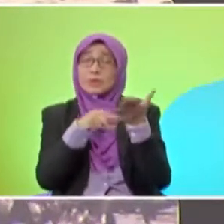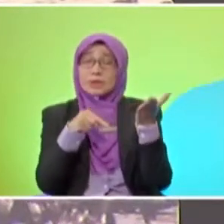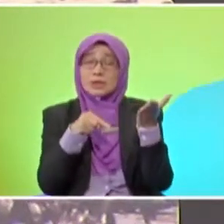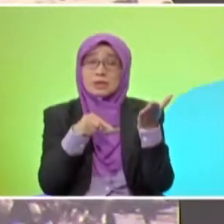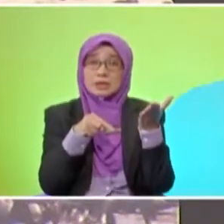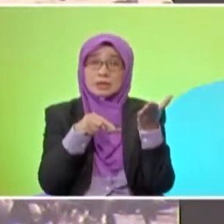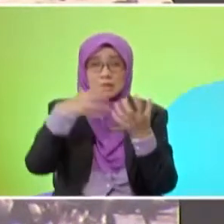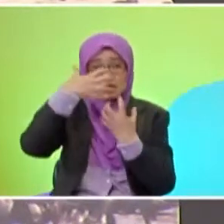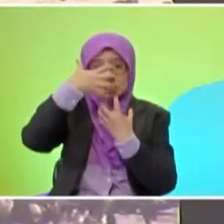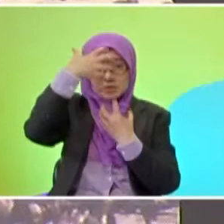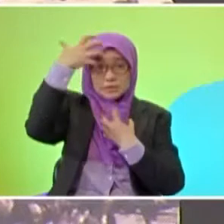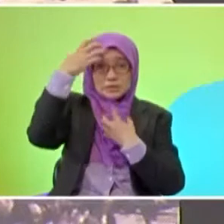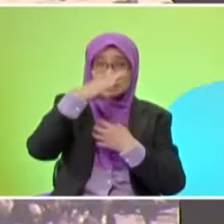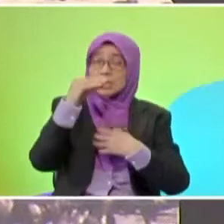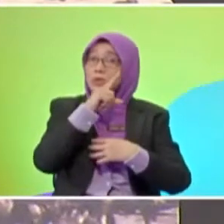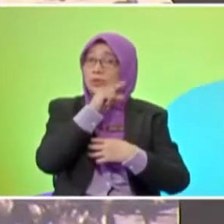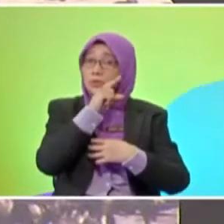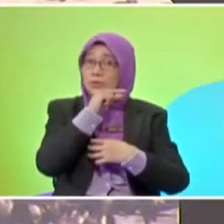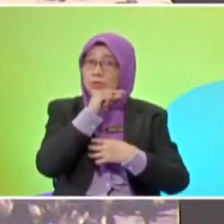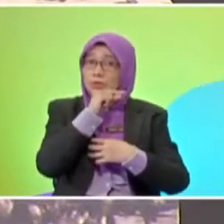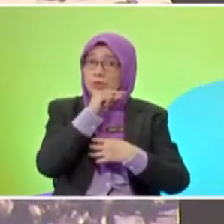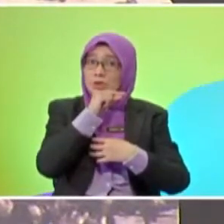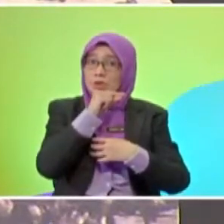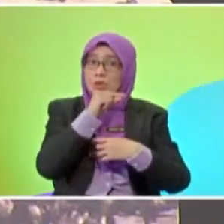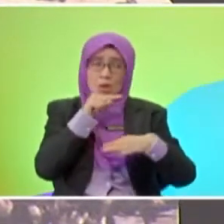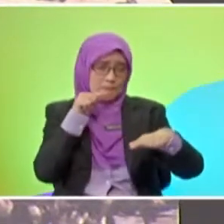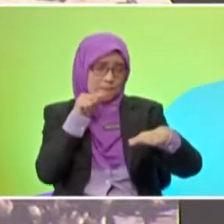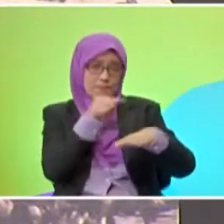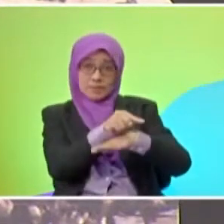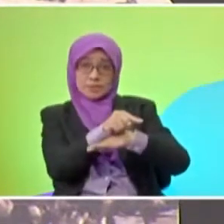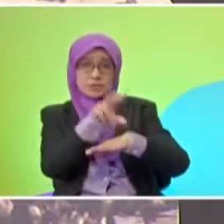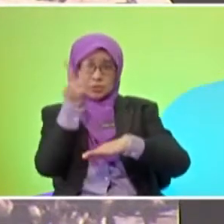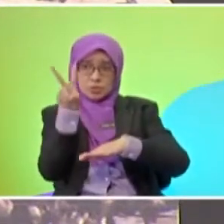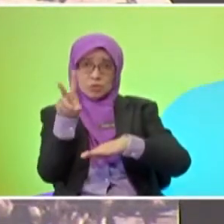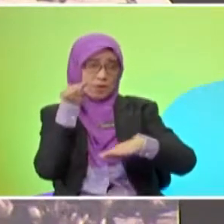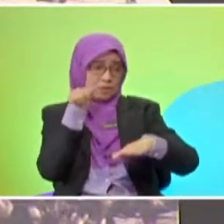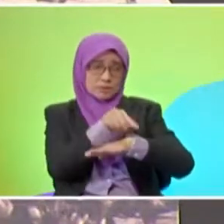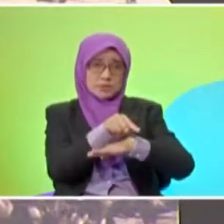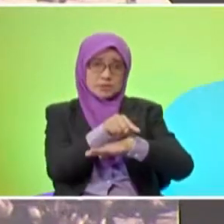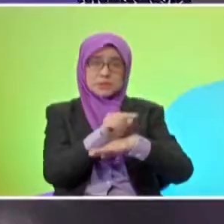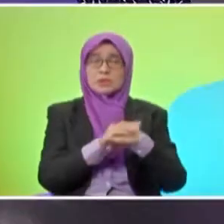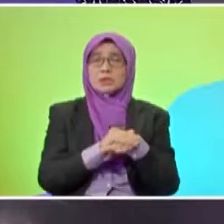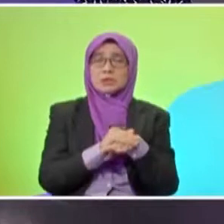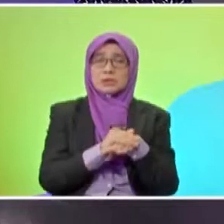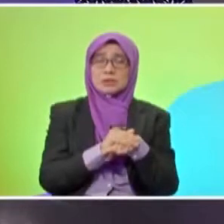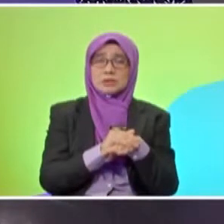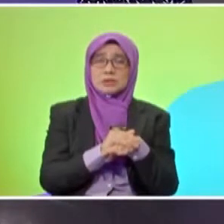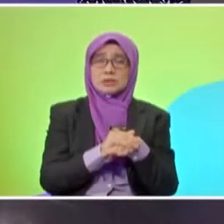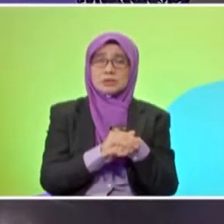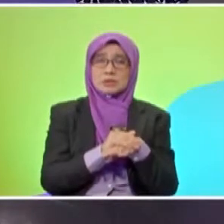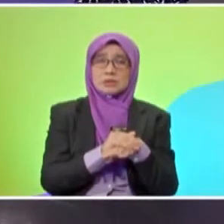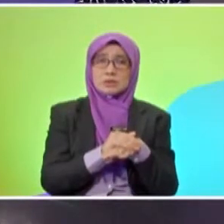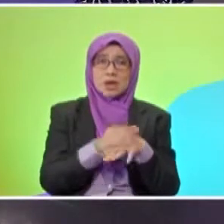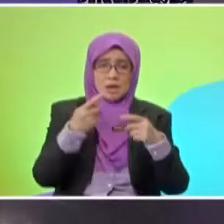singa dan burung-burung hari ini merupakan pemangsa bet lubang kecil cara nyimpen itu ini Fadil akibatnya